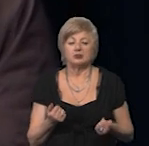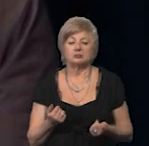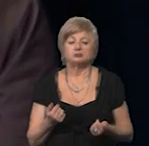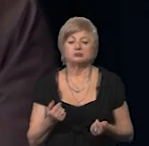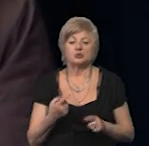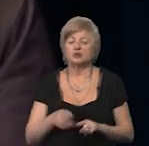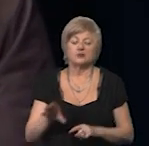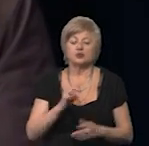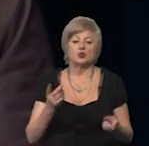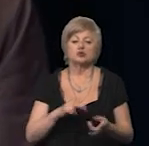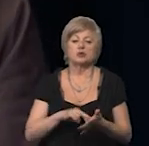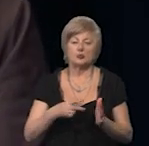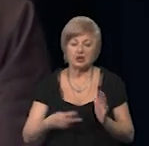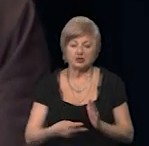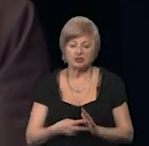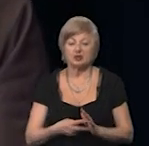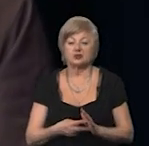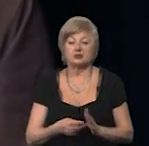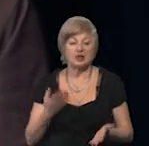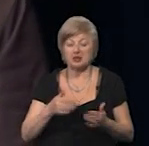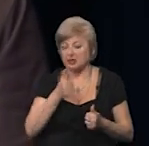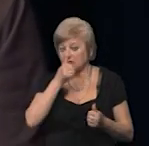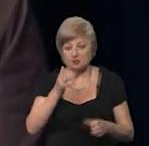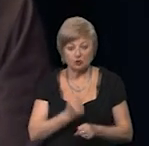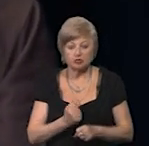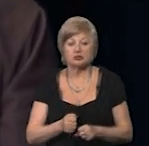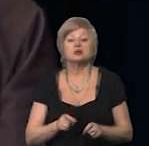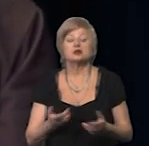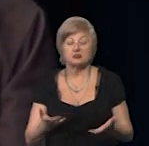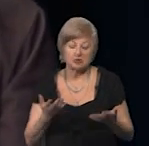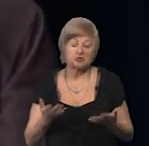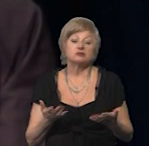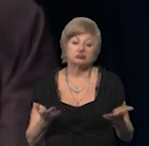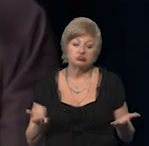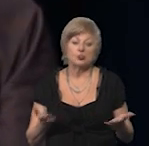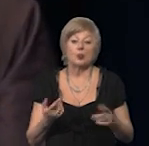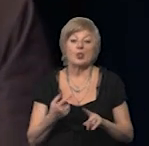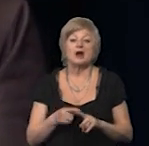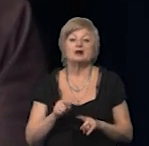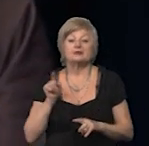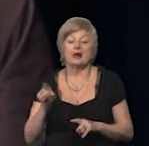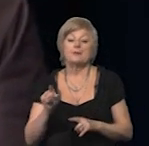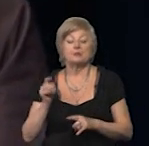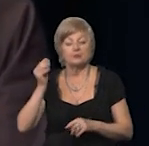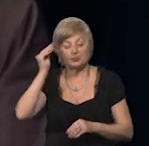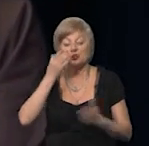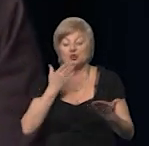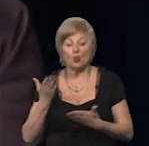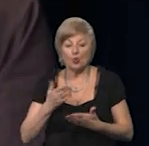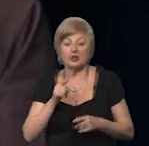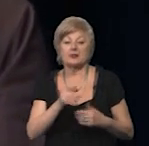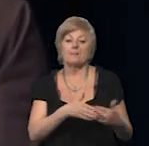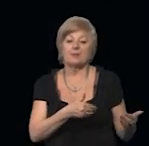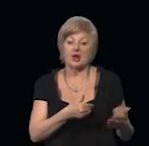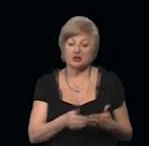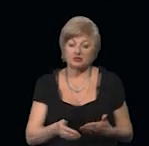все поміряємо, там, якщо це неможливо зробити, значить, ну, це не доведено, тоді це теорія, а теорія, ну, це таке, там, да, може бути,